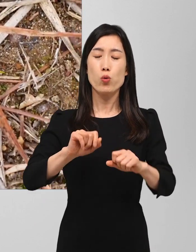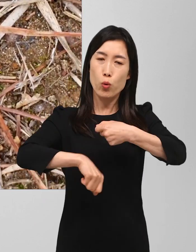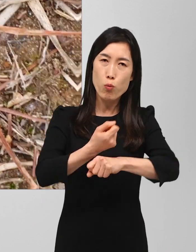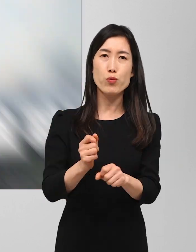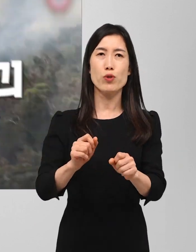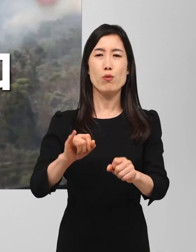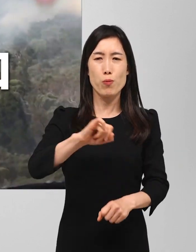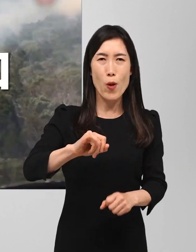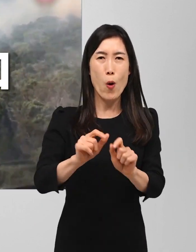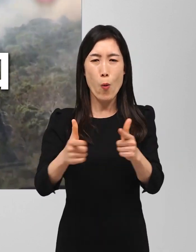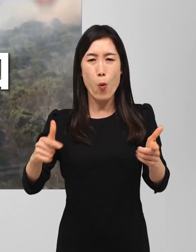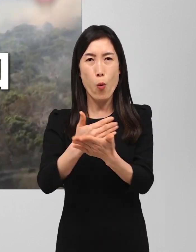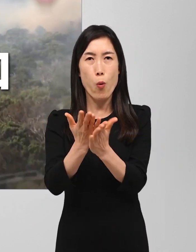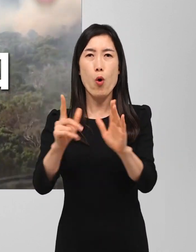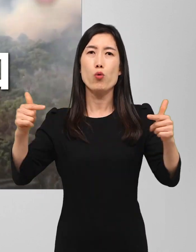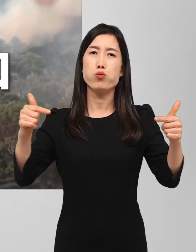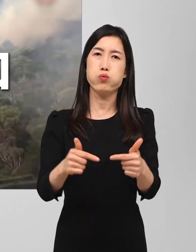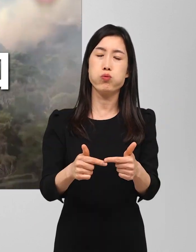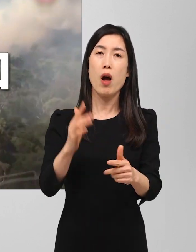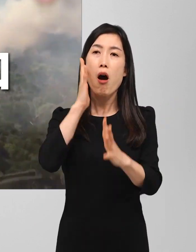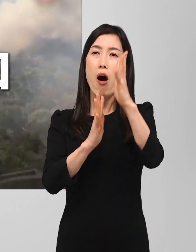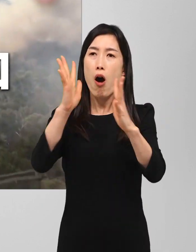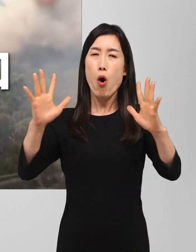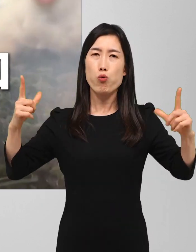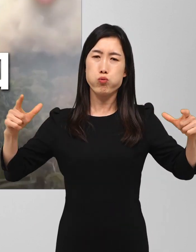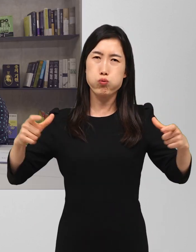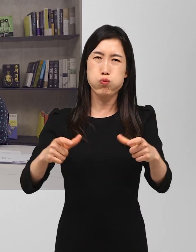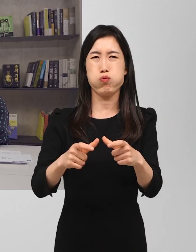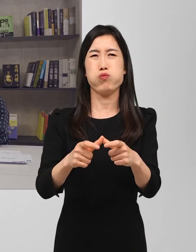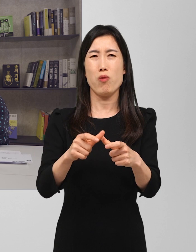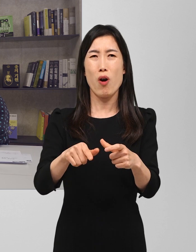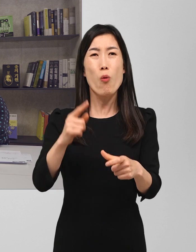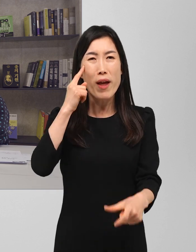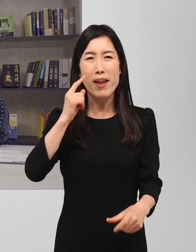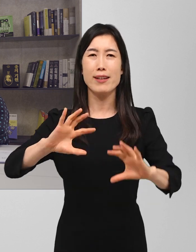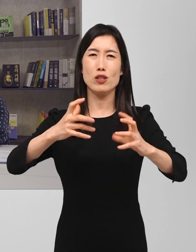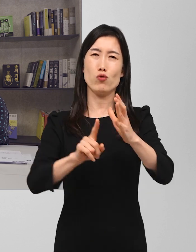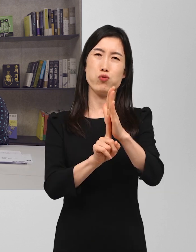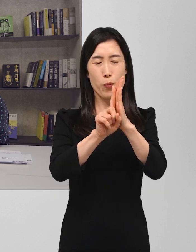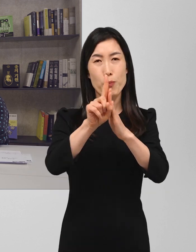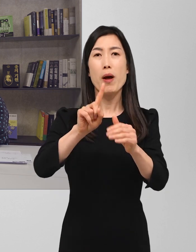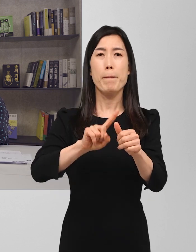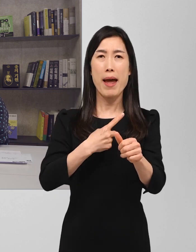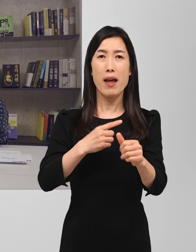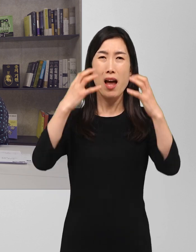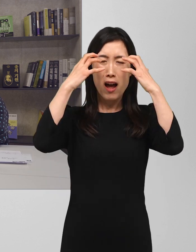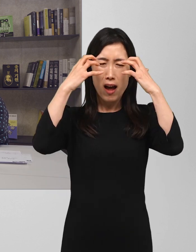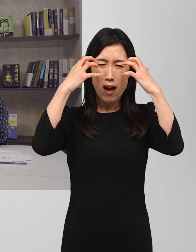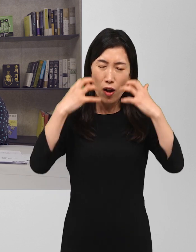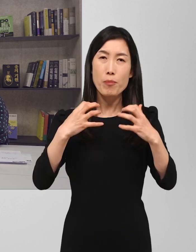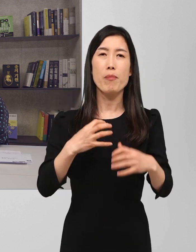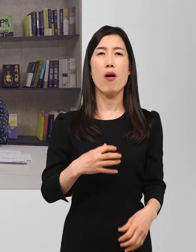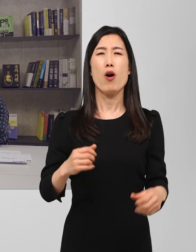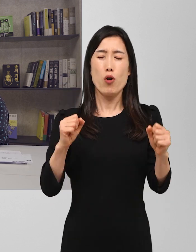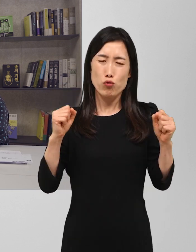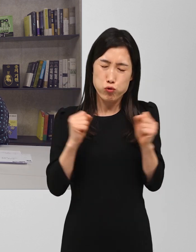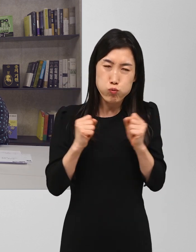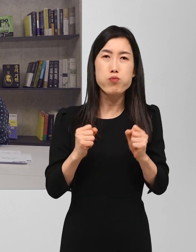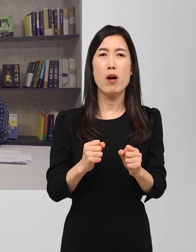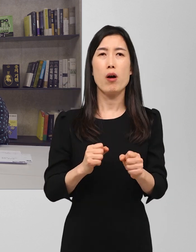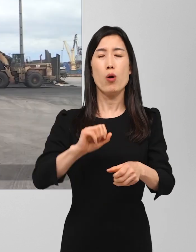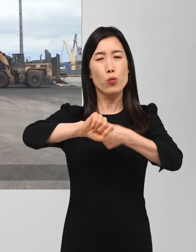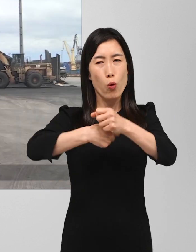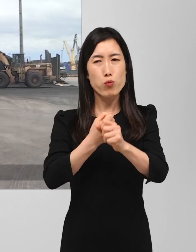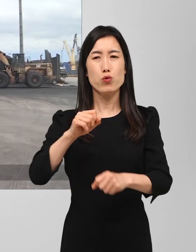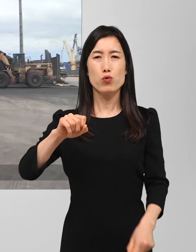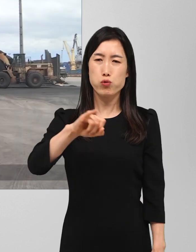생물의 멸종, 열대우림 파괴를 일으키는 지구의 온난화, 이런 기후변화를 일으키는 온실가스의 80%는 이산화탄소가